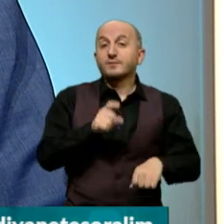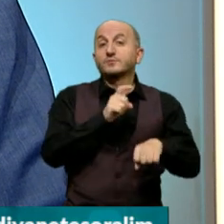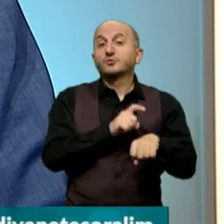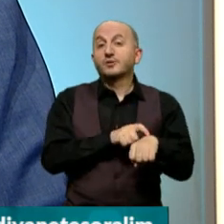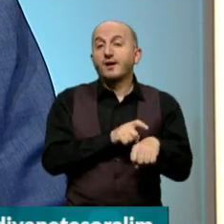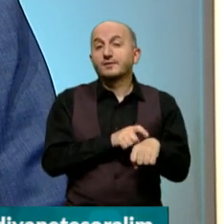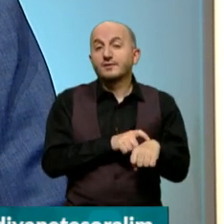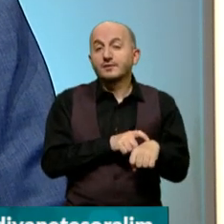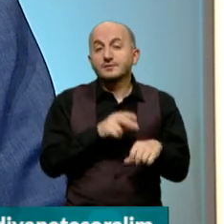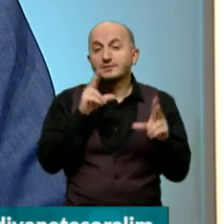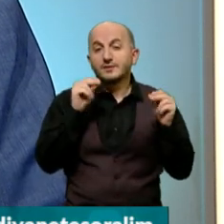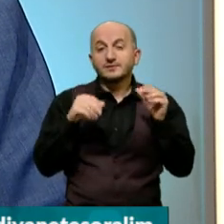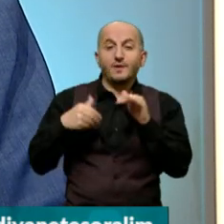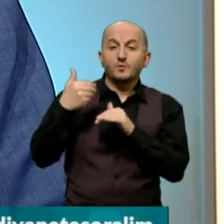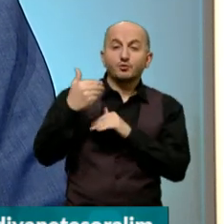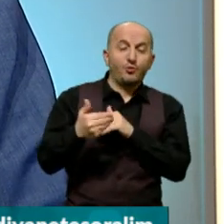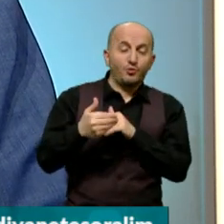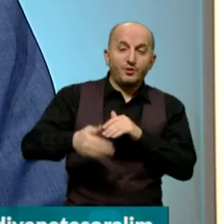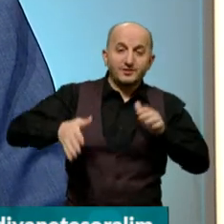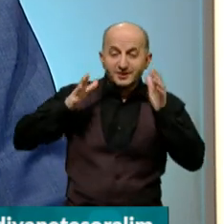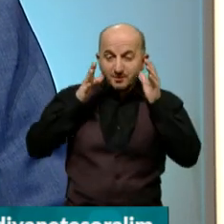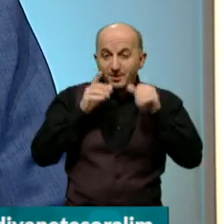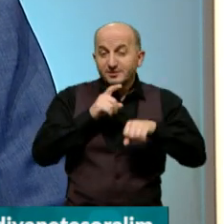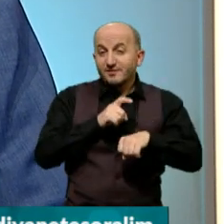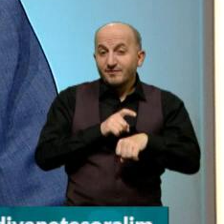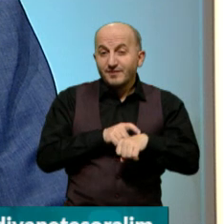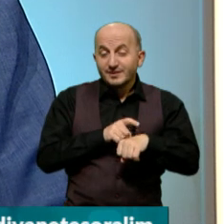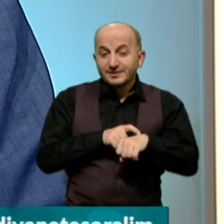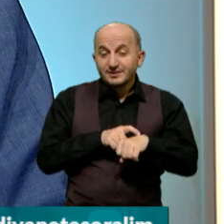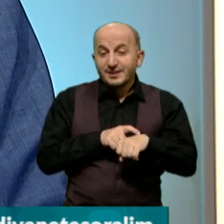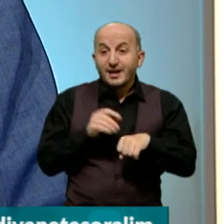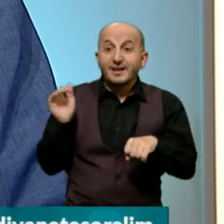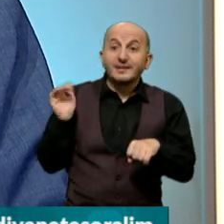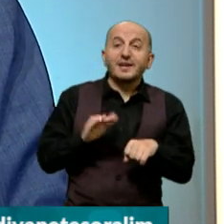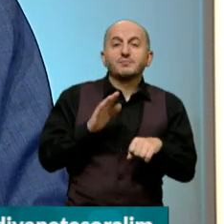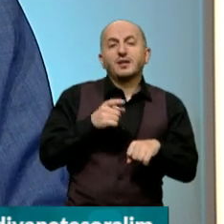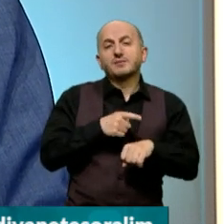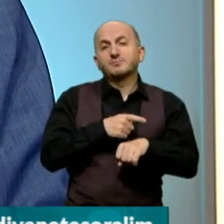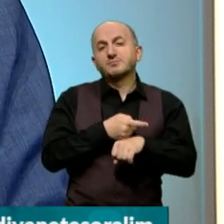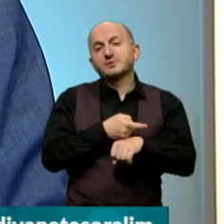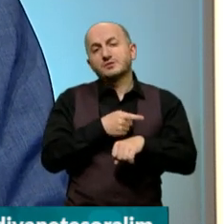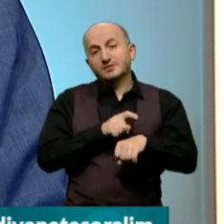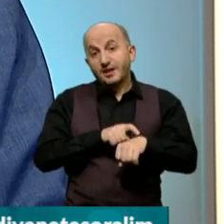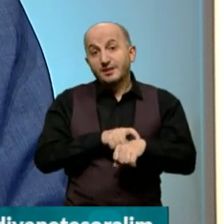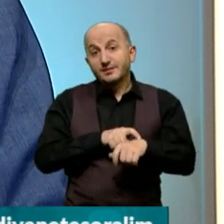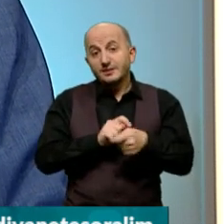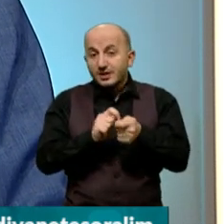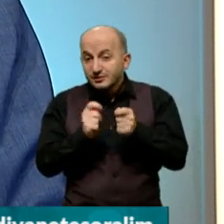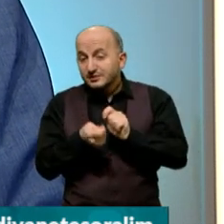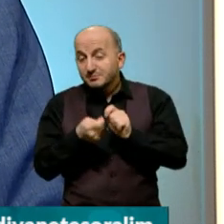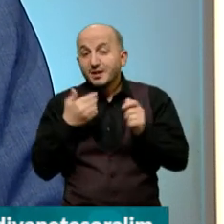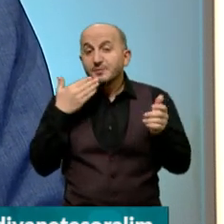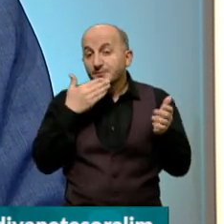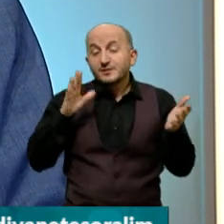hakikaten mesela yatsıdan sonraya namaz vakitlerine gelmeyen bir saate aldırma imkanı varsa,